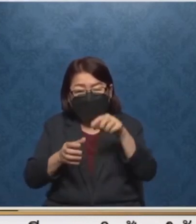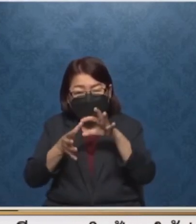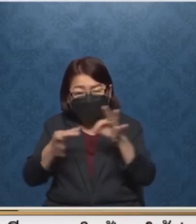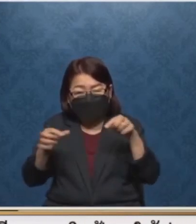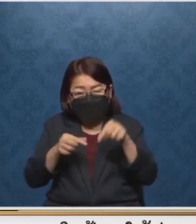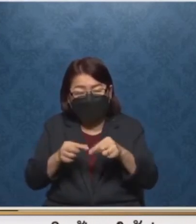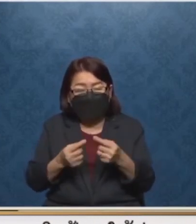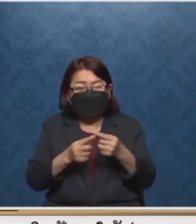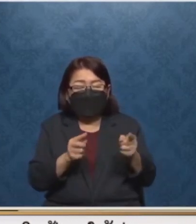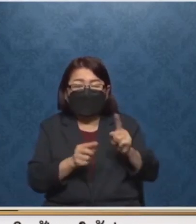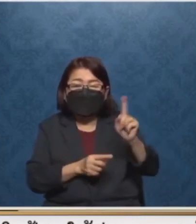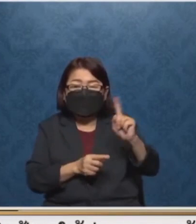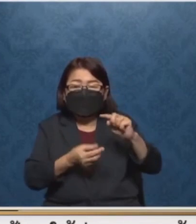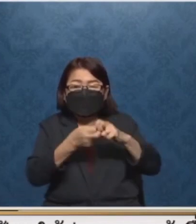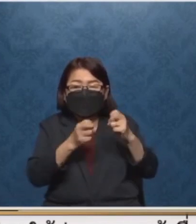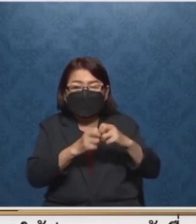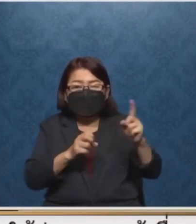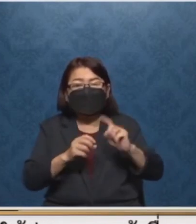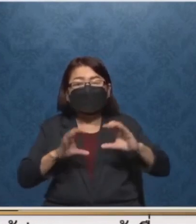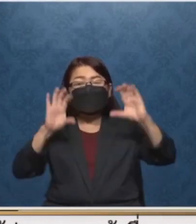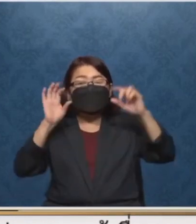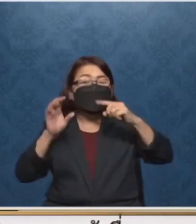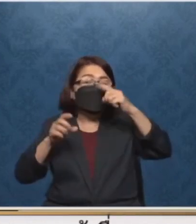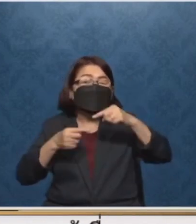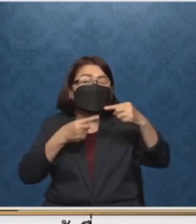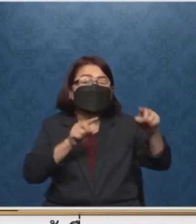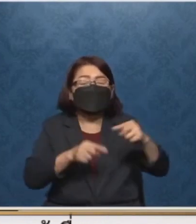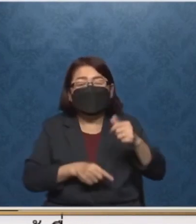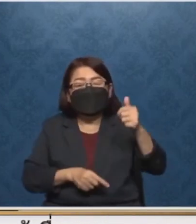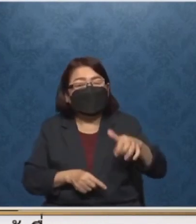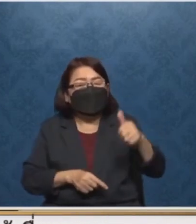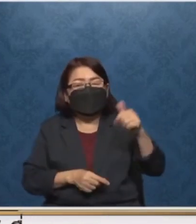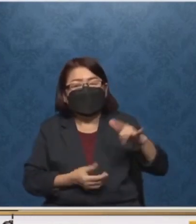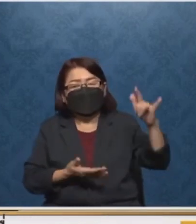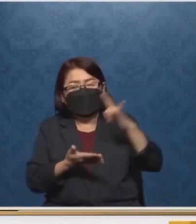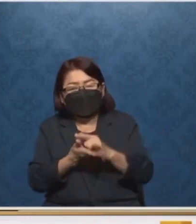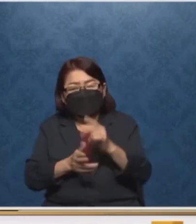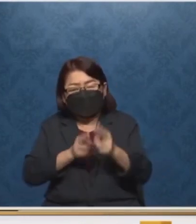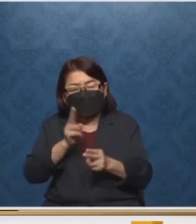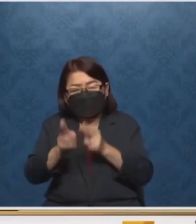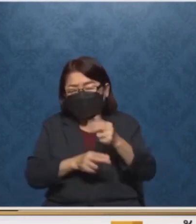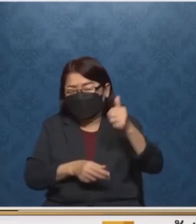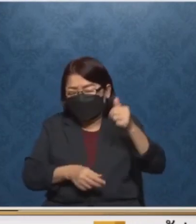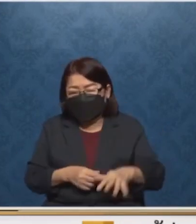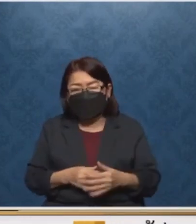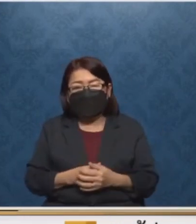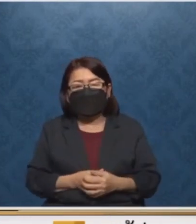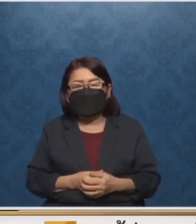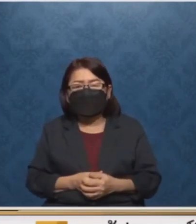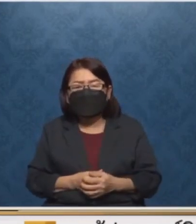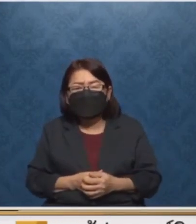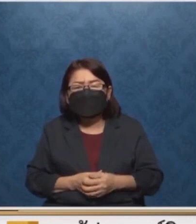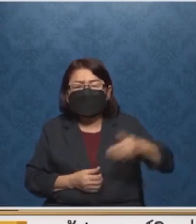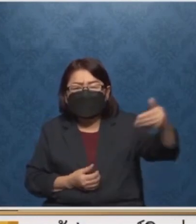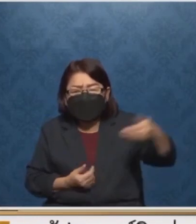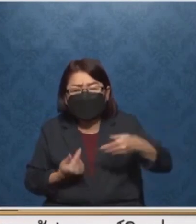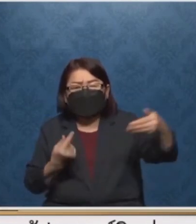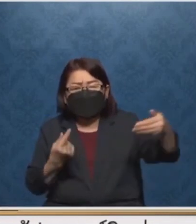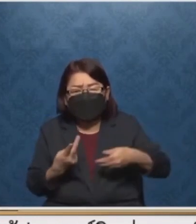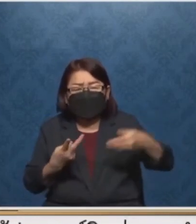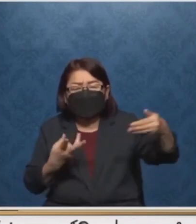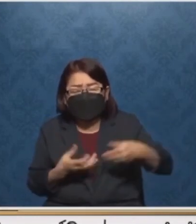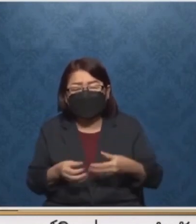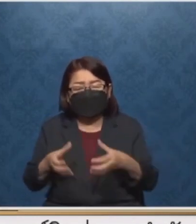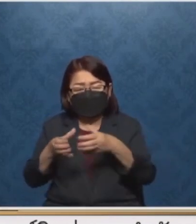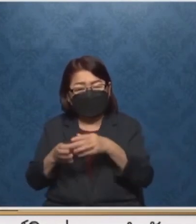ไรขึ้นคะท่านประธานรัฐบาลไทยไม่อนุมัติให้มาเยือนเป็นทางการค่ะเมื่อขอมามากๆเข้านะคะคณะทำงานชุด